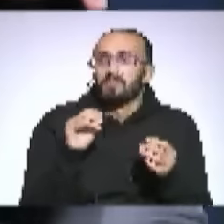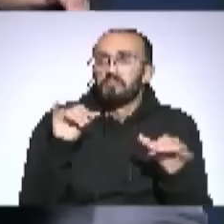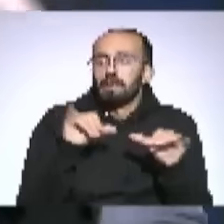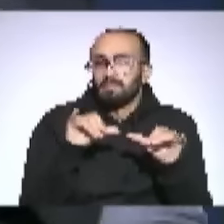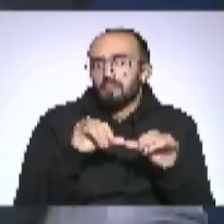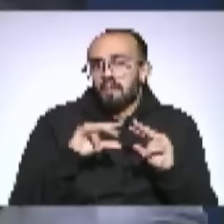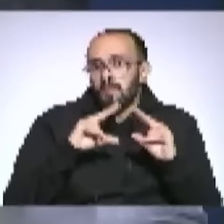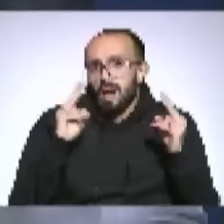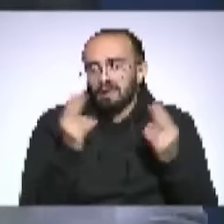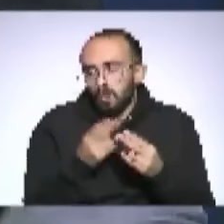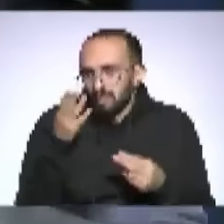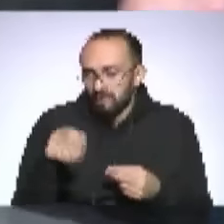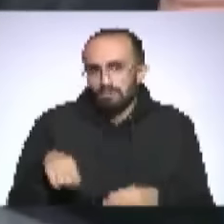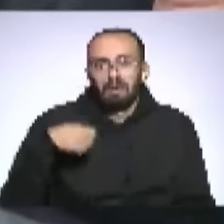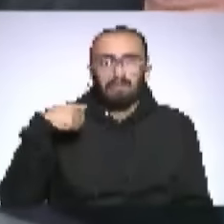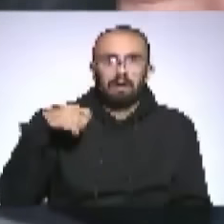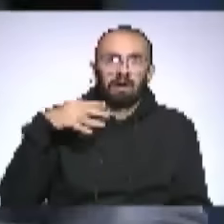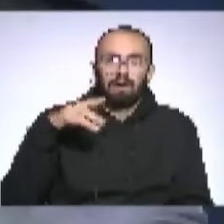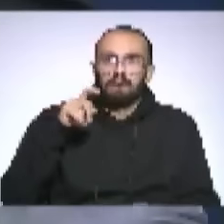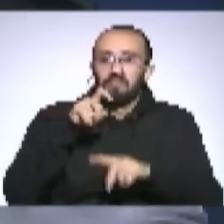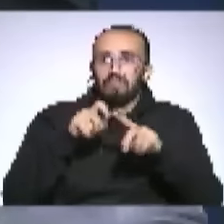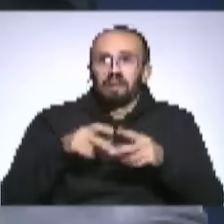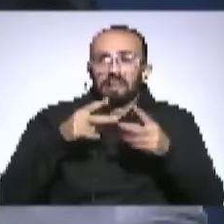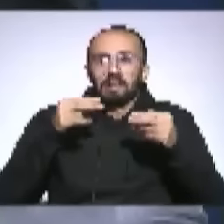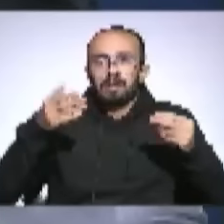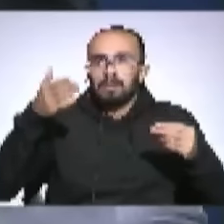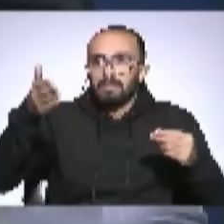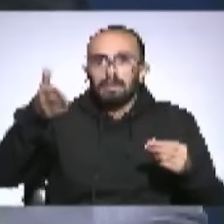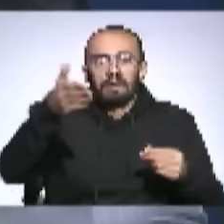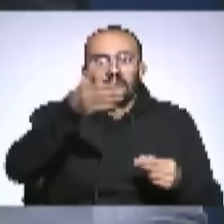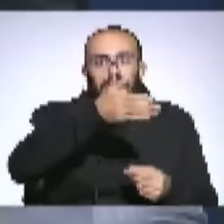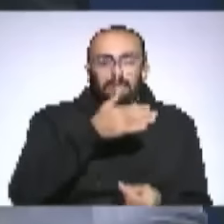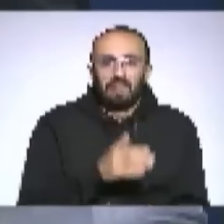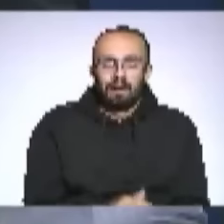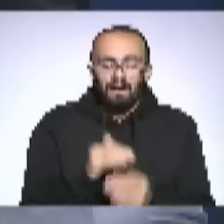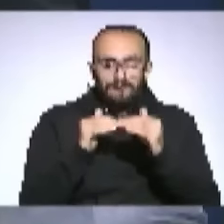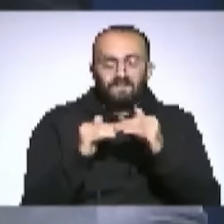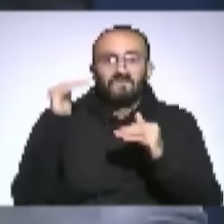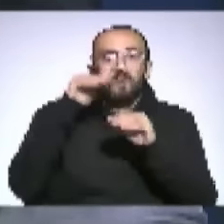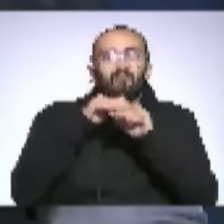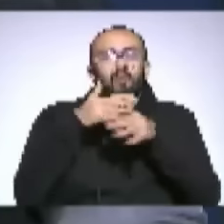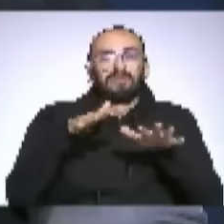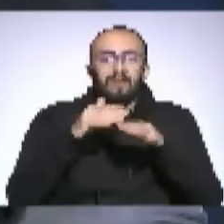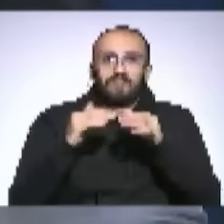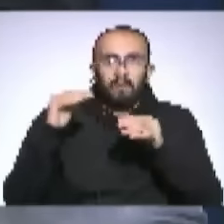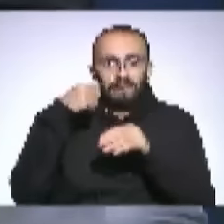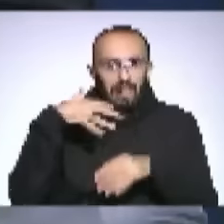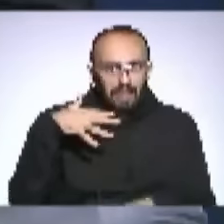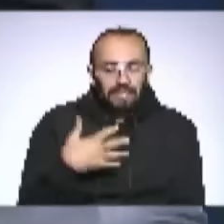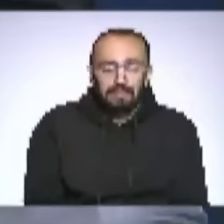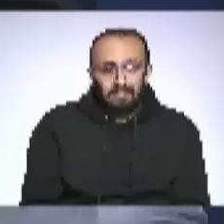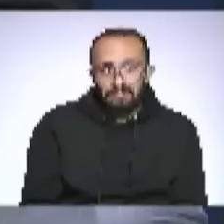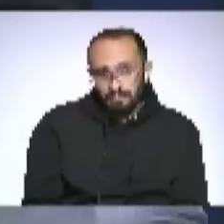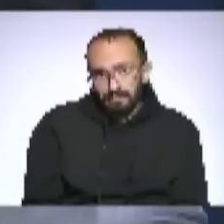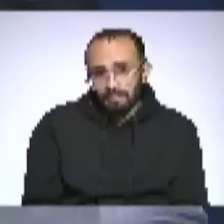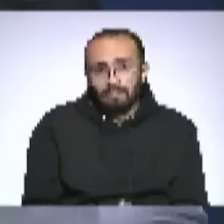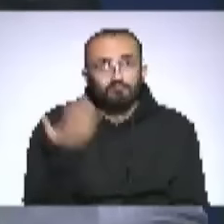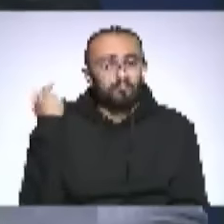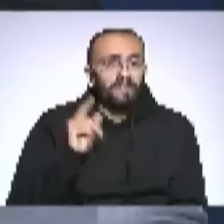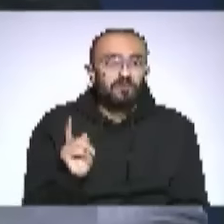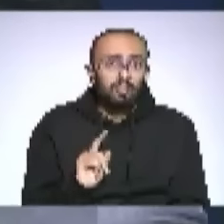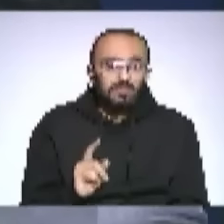سكولز بقت هي الغالبيه العظمى للوسط الاجتماعي اللي فوق المتوسط فده متغير في